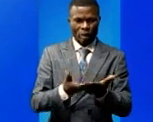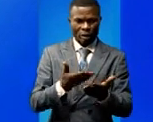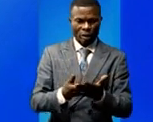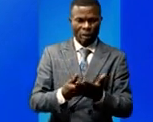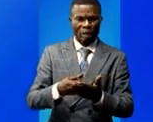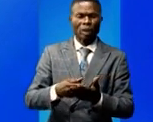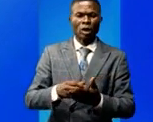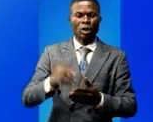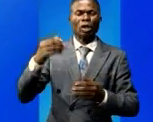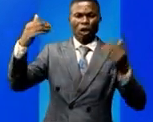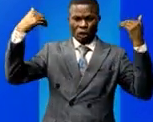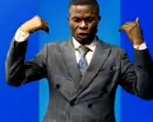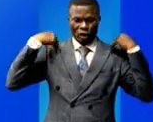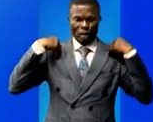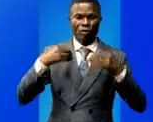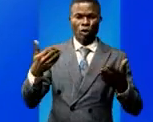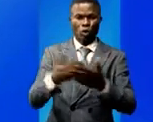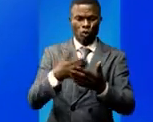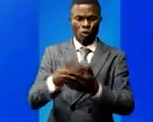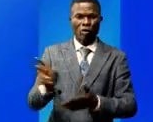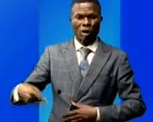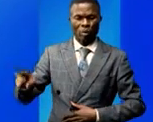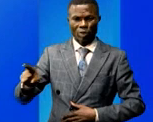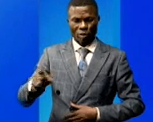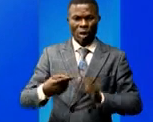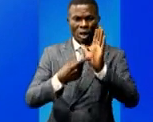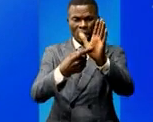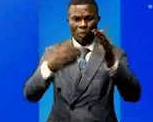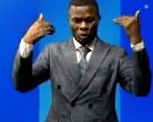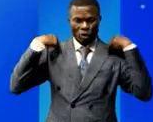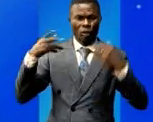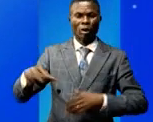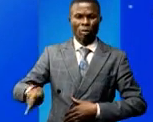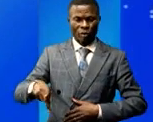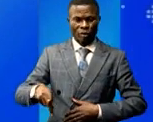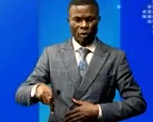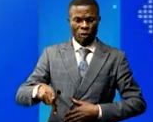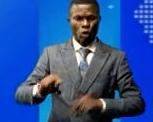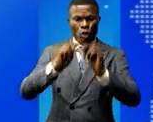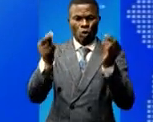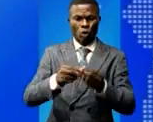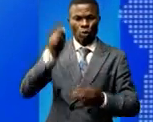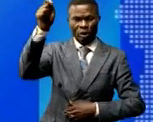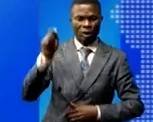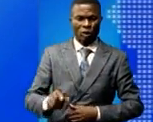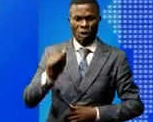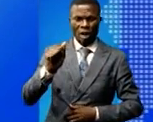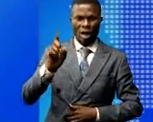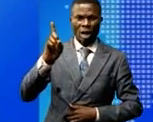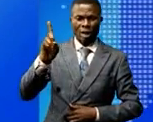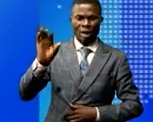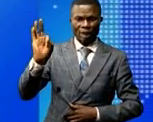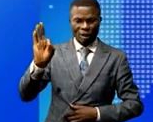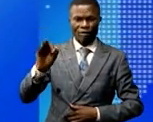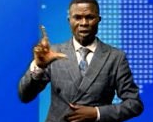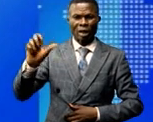militaire, le lieutenant-général Johnny Luboya, a présenté aux autorités provinciales quelques éléments des ADF Nalu capturés par les